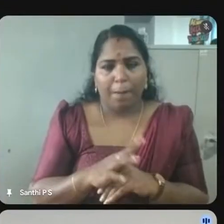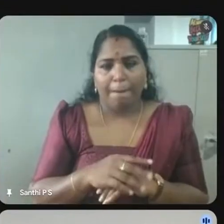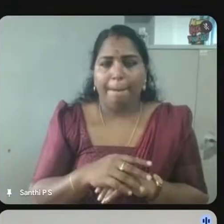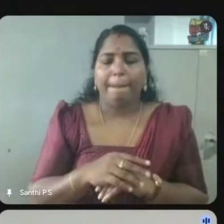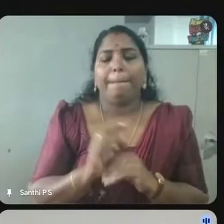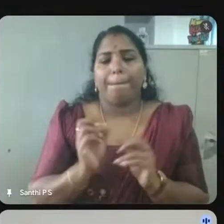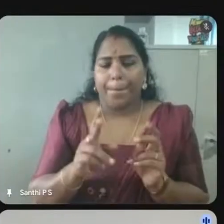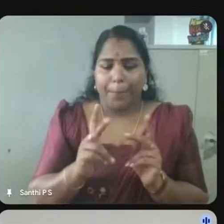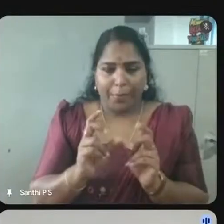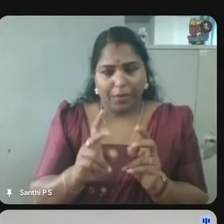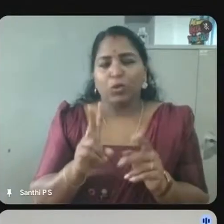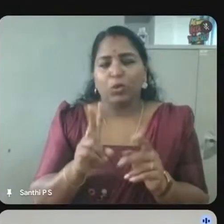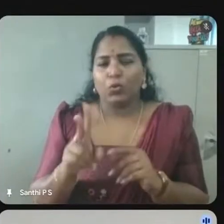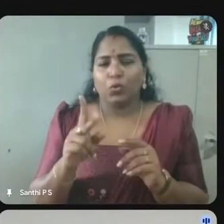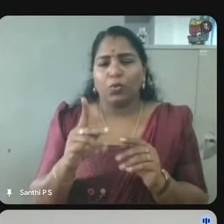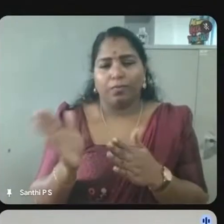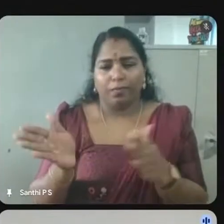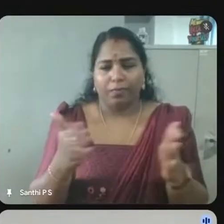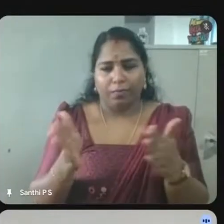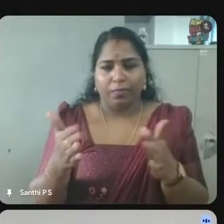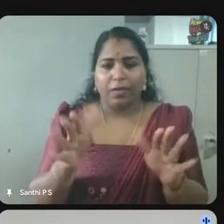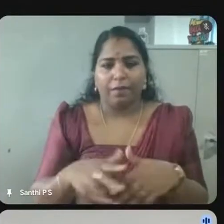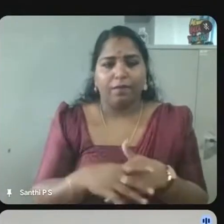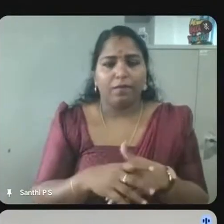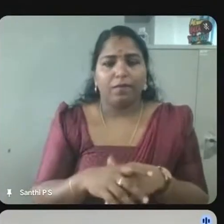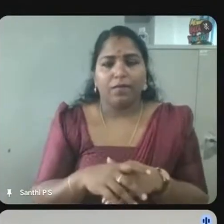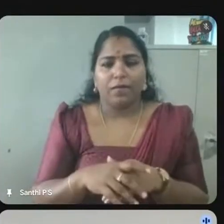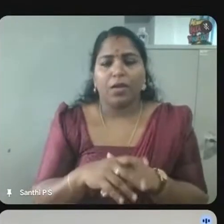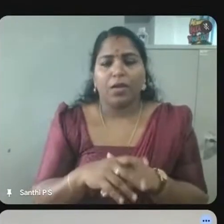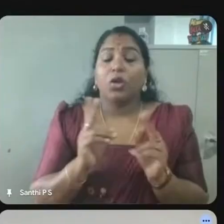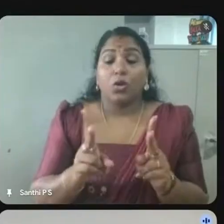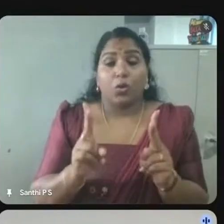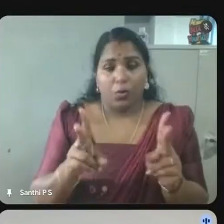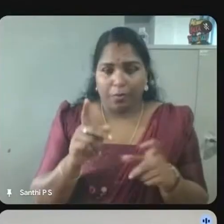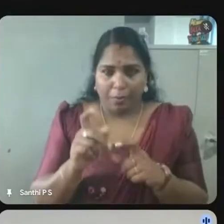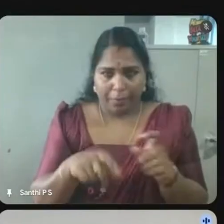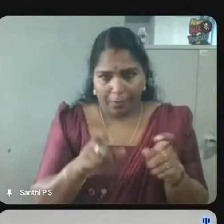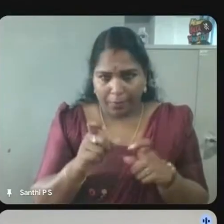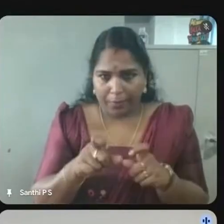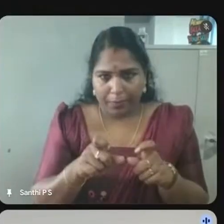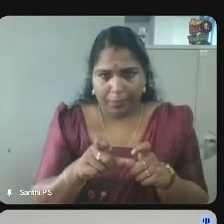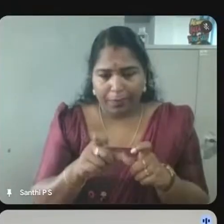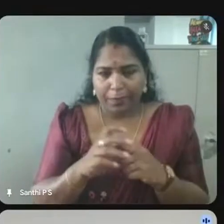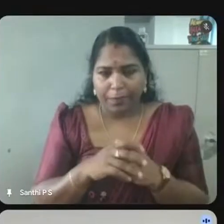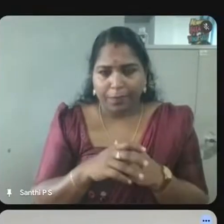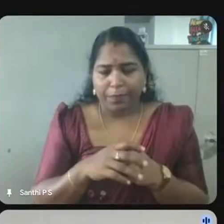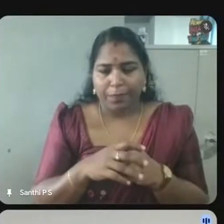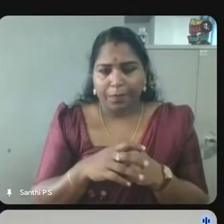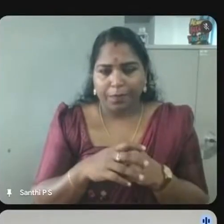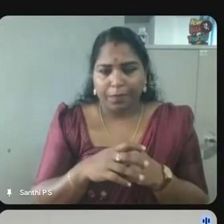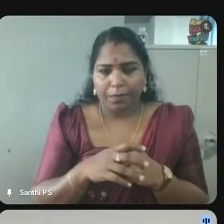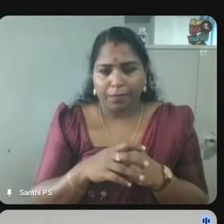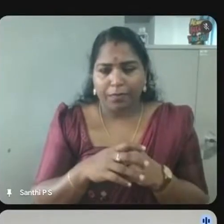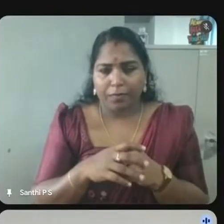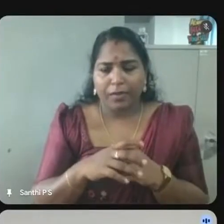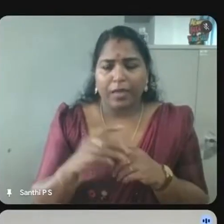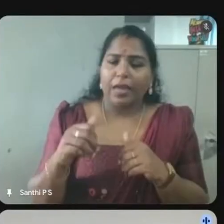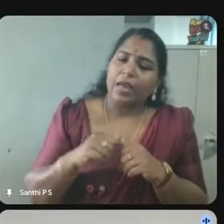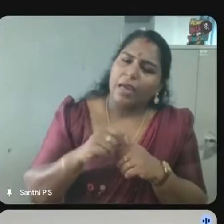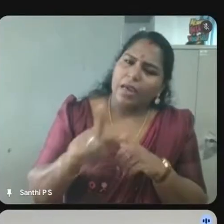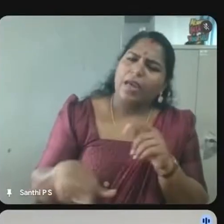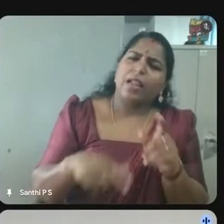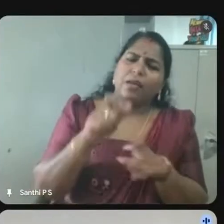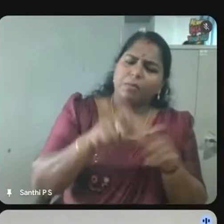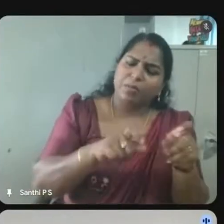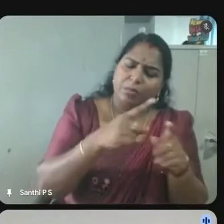അപ്പൊ ജസ്റ്റ് ഒരു 2 സ്ലൈഡും കൂടെ. ഒന്ന്, പൊതുവായിട്ടുള്ള ആളുകൾക്ക്, അതായത് ഇപ്പൊ ബ്ലൈൻഡ്നെസ്സിനെ പറ്റി, നോവിഷനെ പറ്റി അല്ല നമ്മൾ പറയുന്നത്, എല്ലാ ആളുകളും